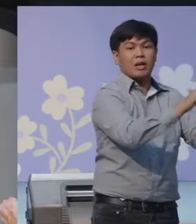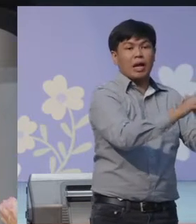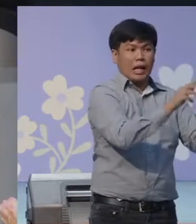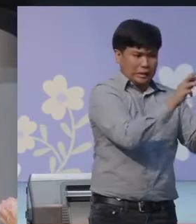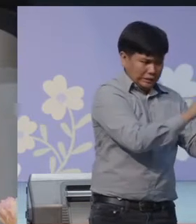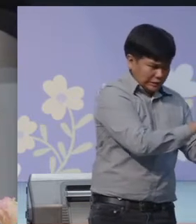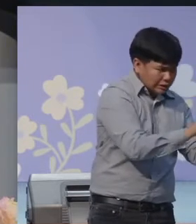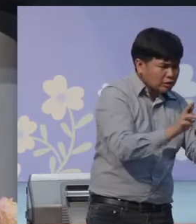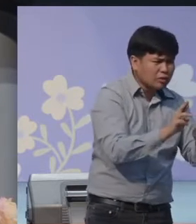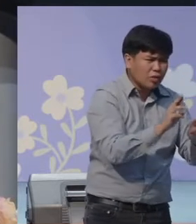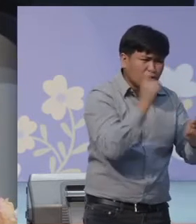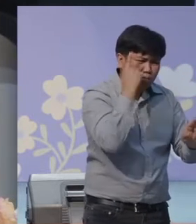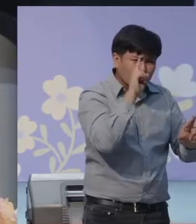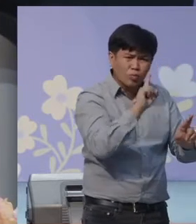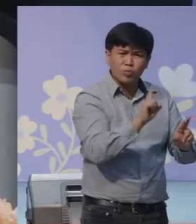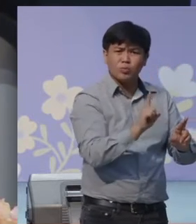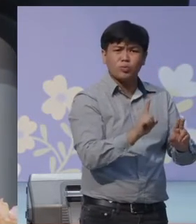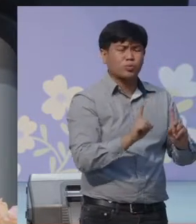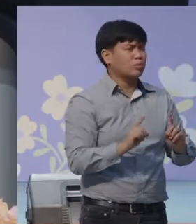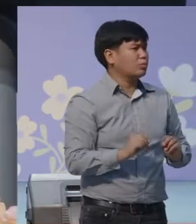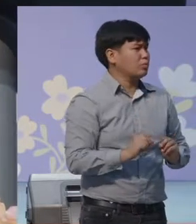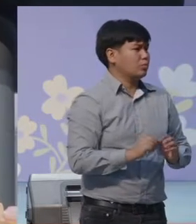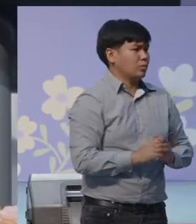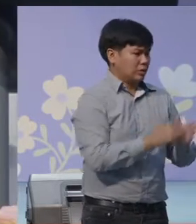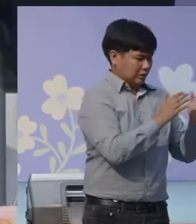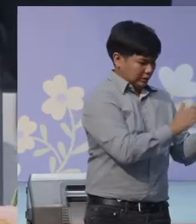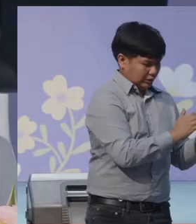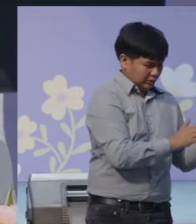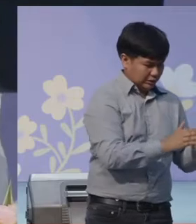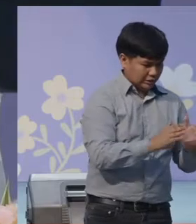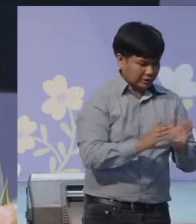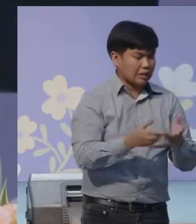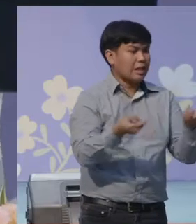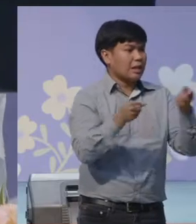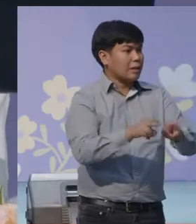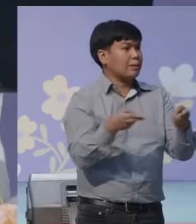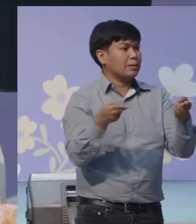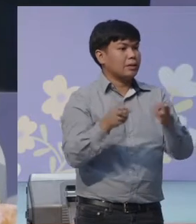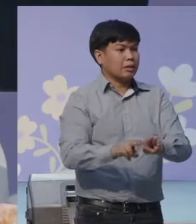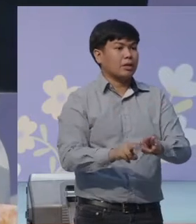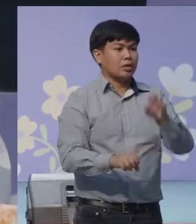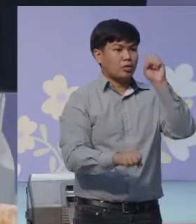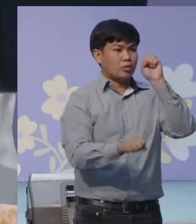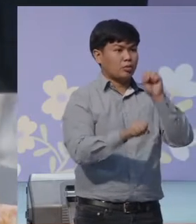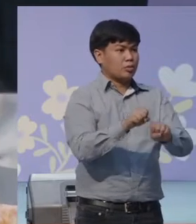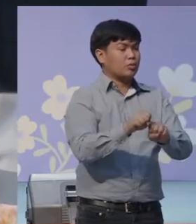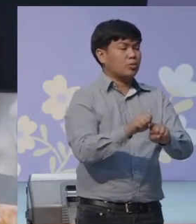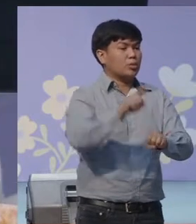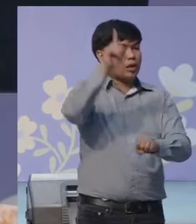pinaghahandaan ang Panginoon. Inaayos niya itong mga pangyayari para yung kanyang